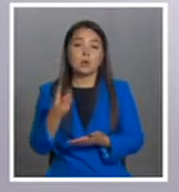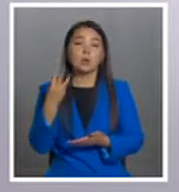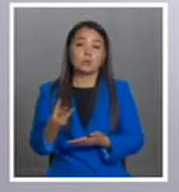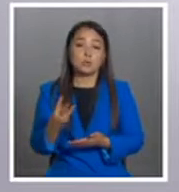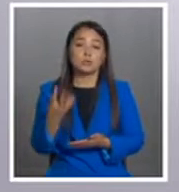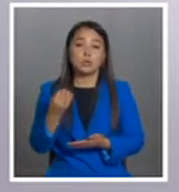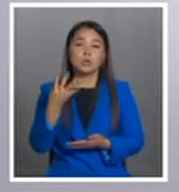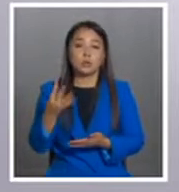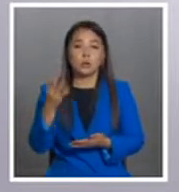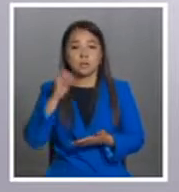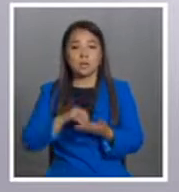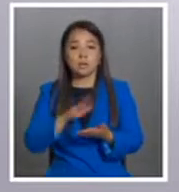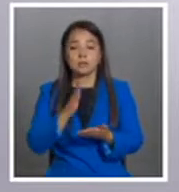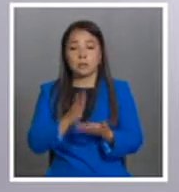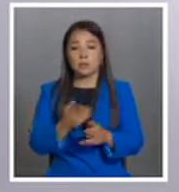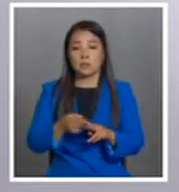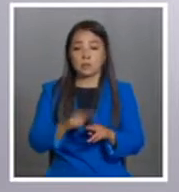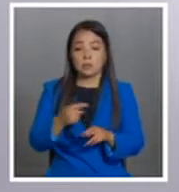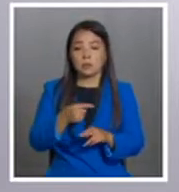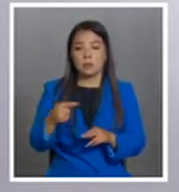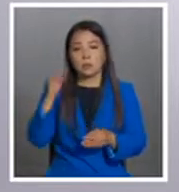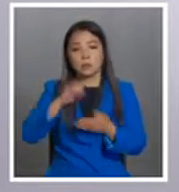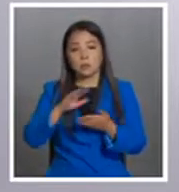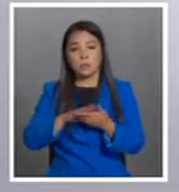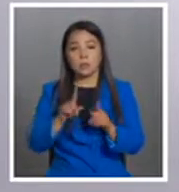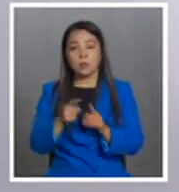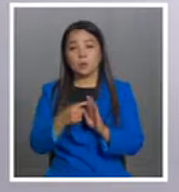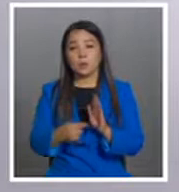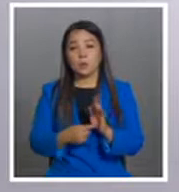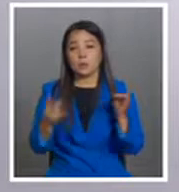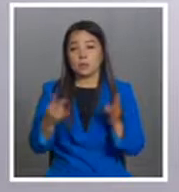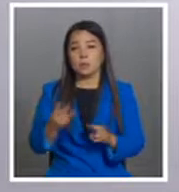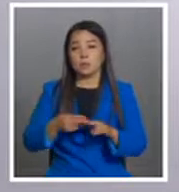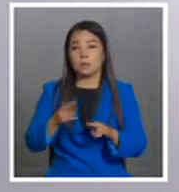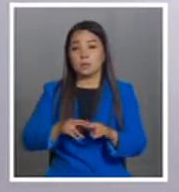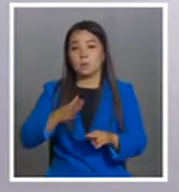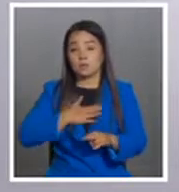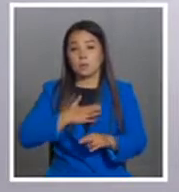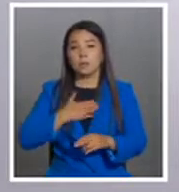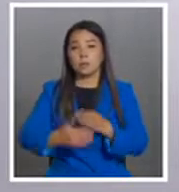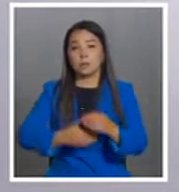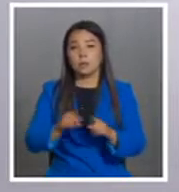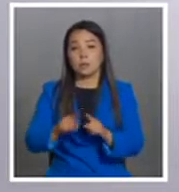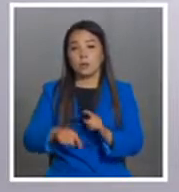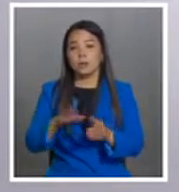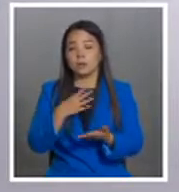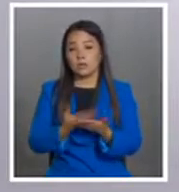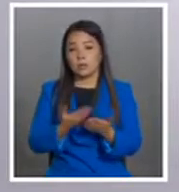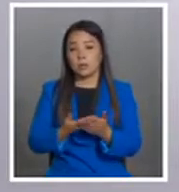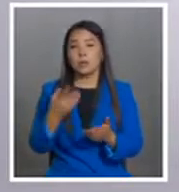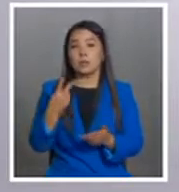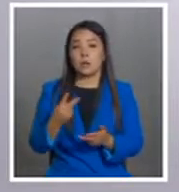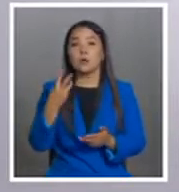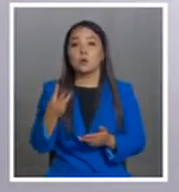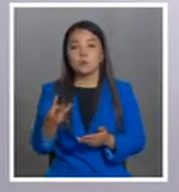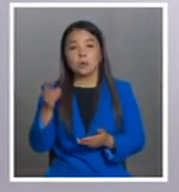және 4 сандарына кері пропорционал бөліктерге бөліңіз. Ол үшін біз алдыңғы мысалда қарастырғандай 2, 3 және